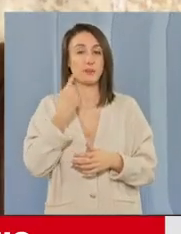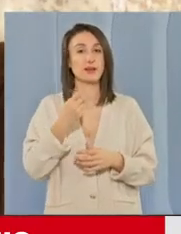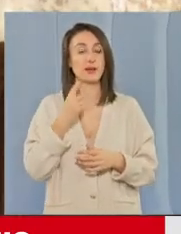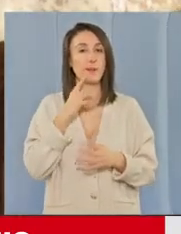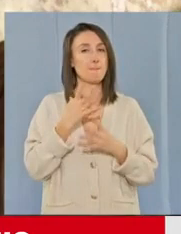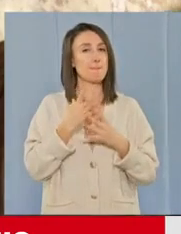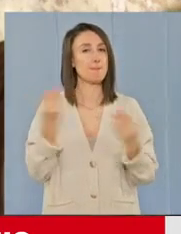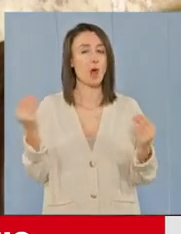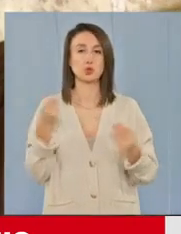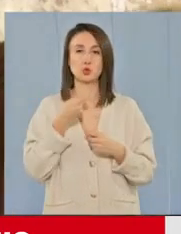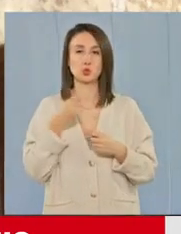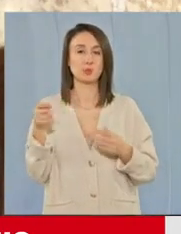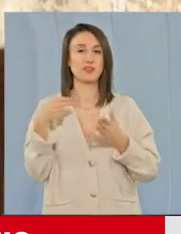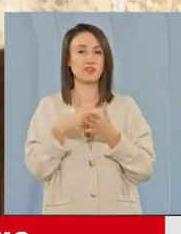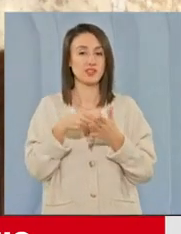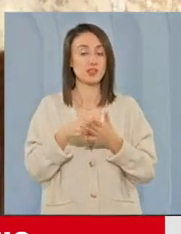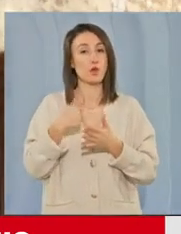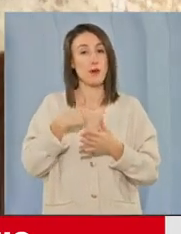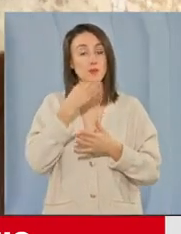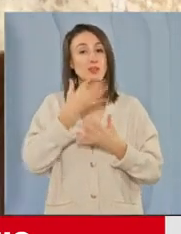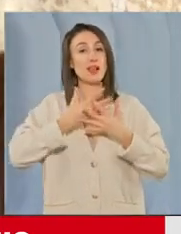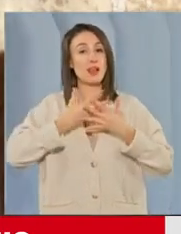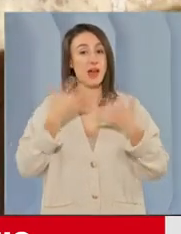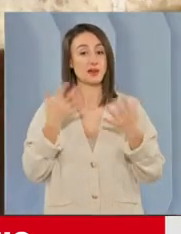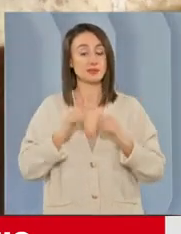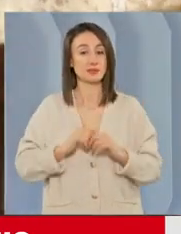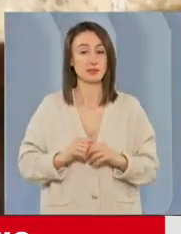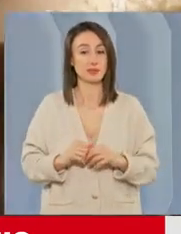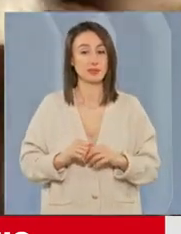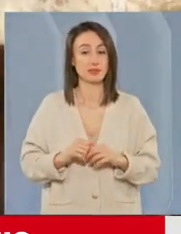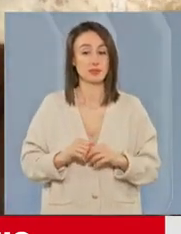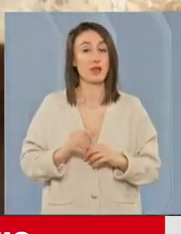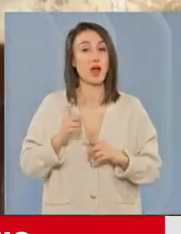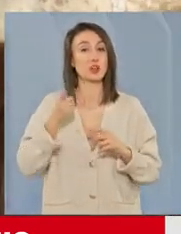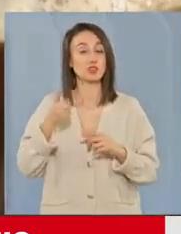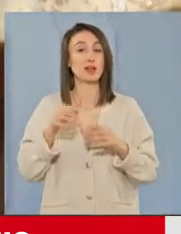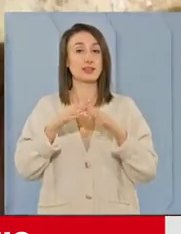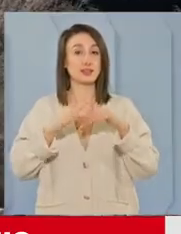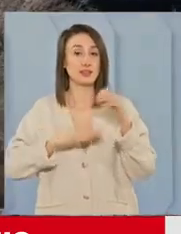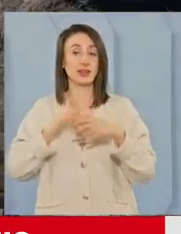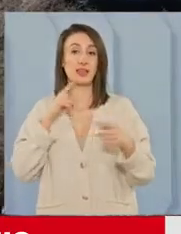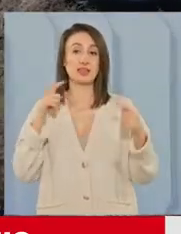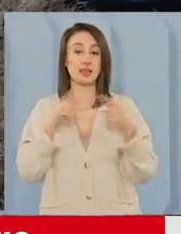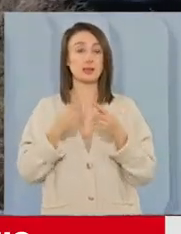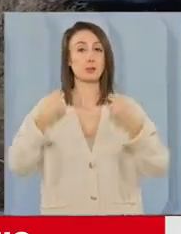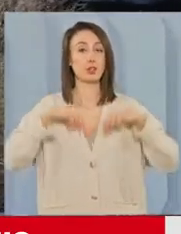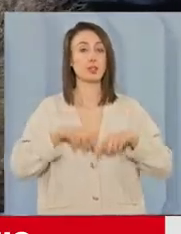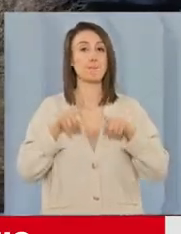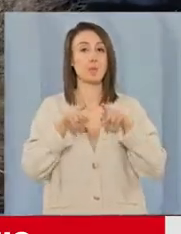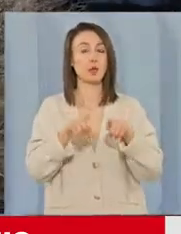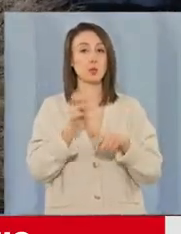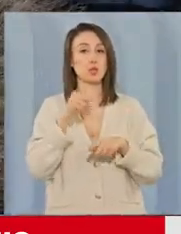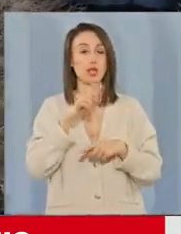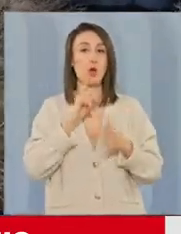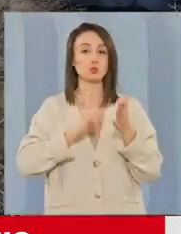opulentă investiția, domnule premier? Foarte clar că nu știm dacă acea clădire este destinată președinte. În paralel, cei de la USR